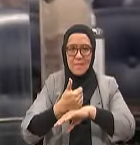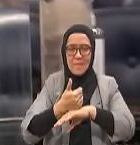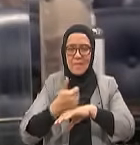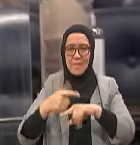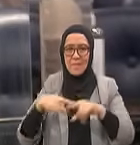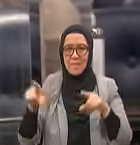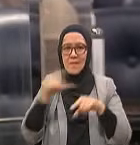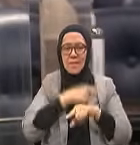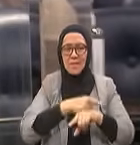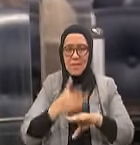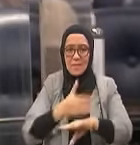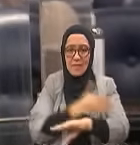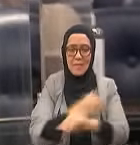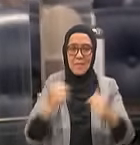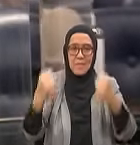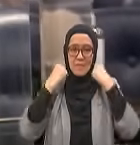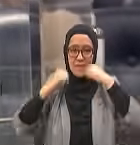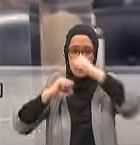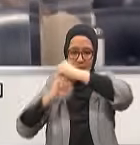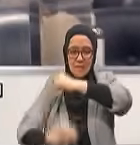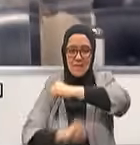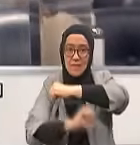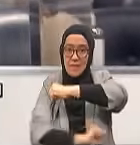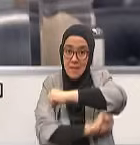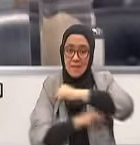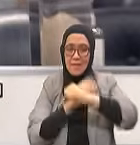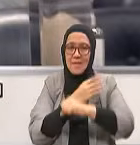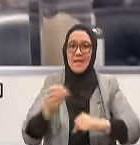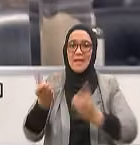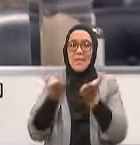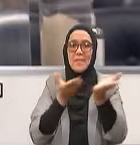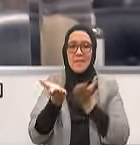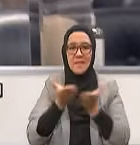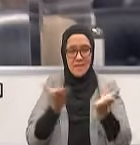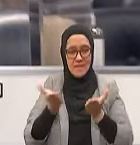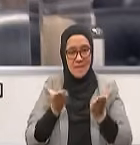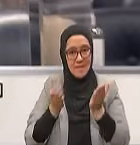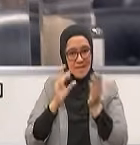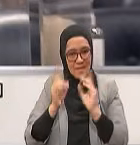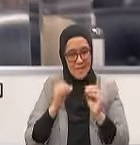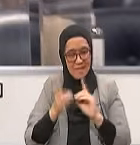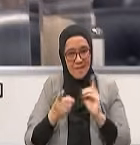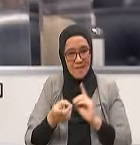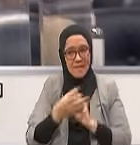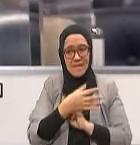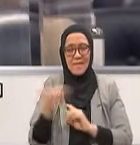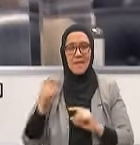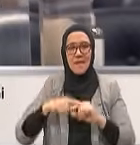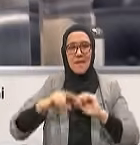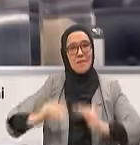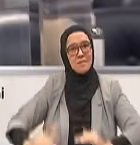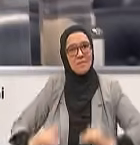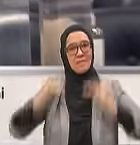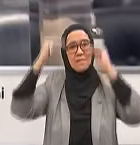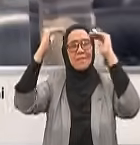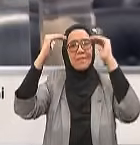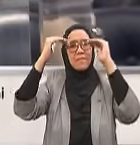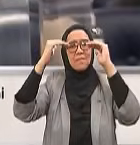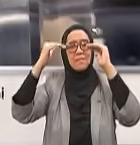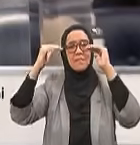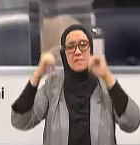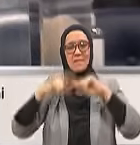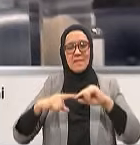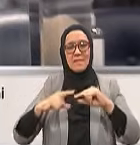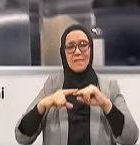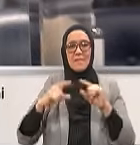pengerjaan infrastruktur dan Prima tensi telp step membangunkan baca digital the